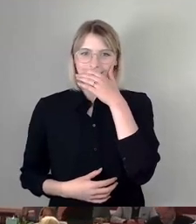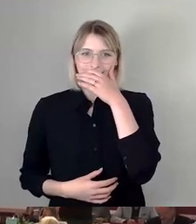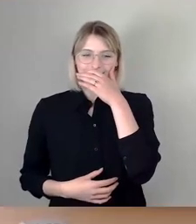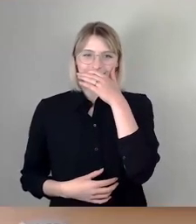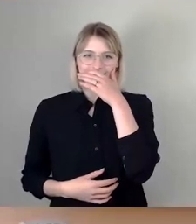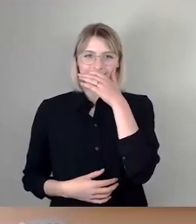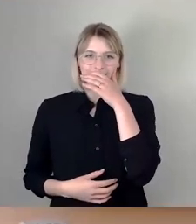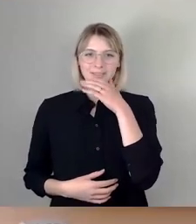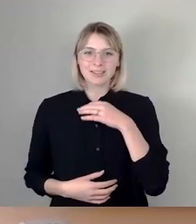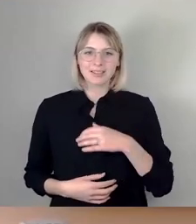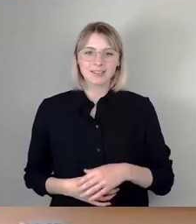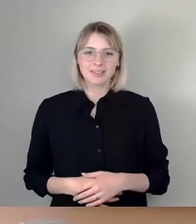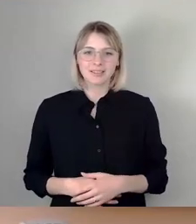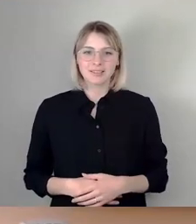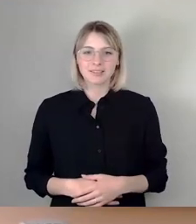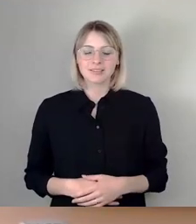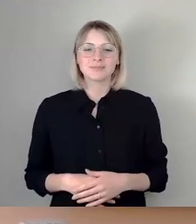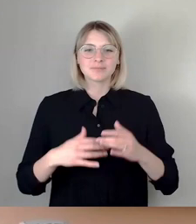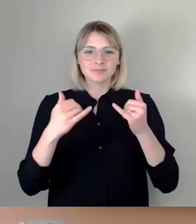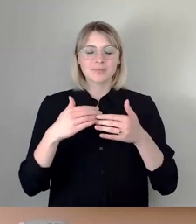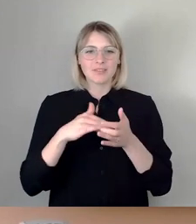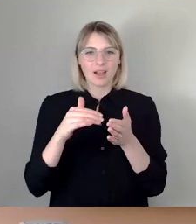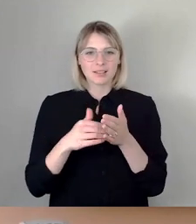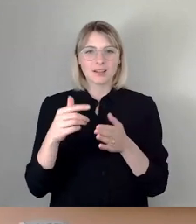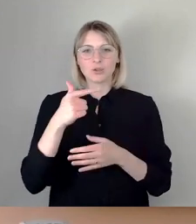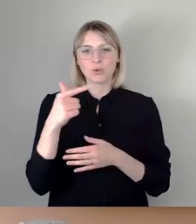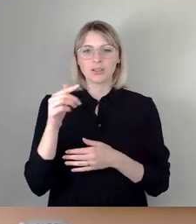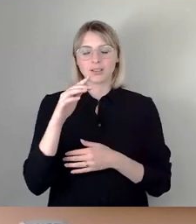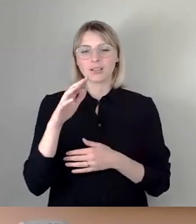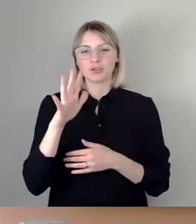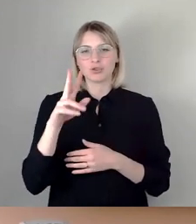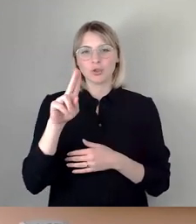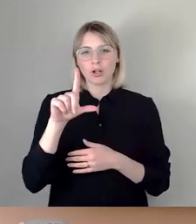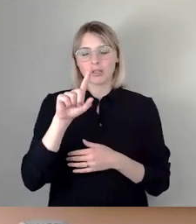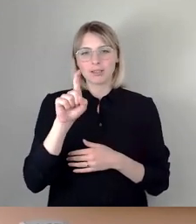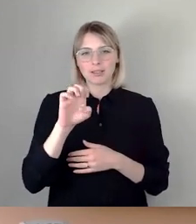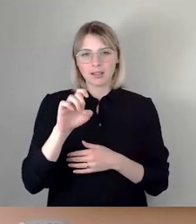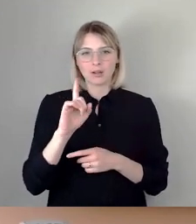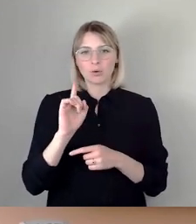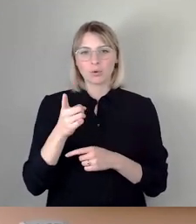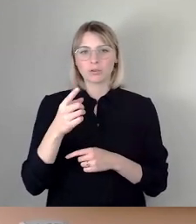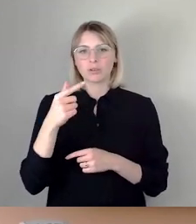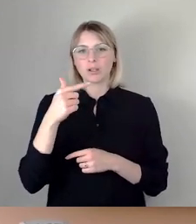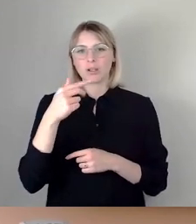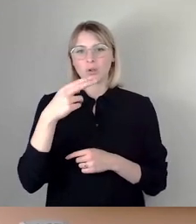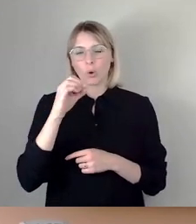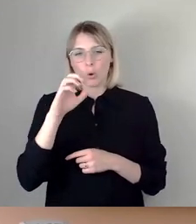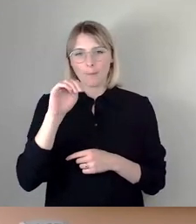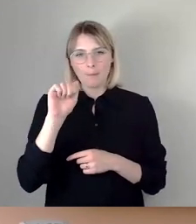So, dann machen wir weiter und Thorsten Schulze und Thomas wer von beiden?